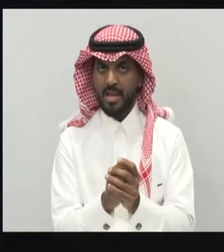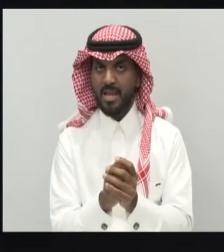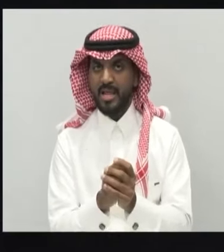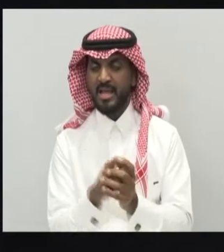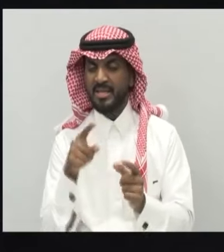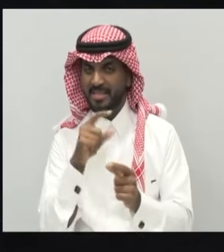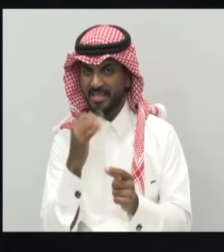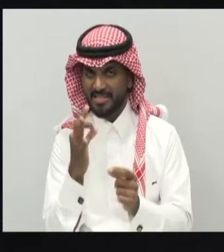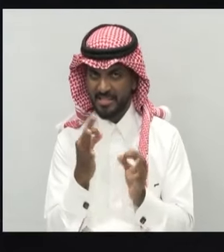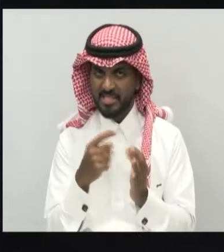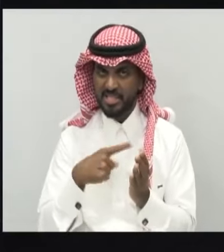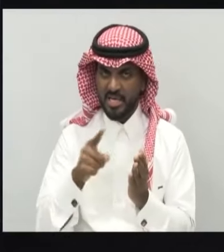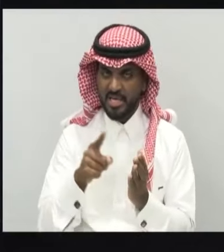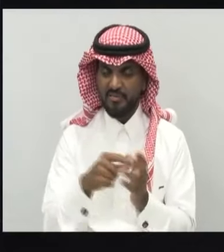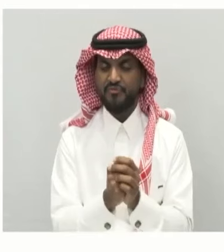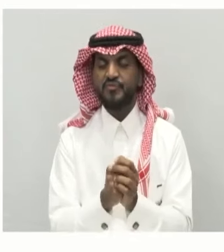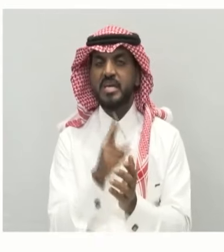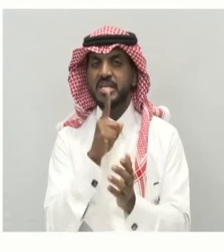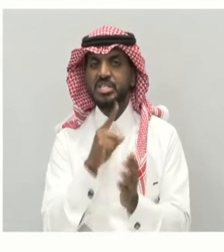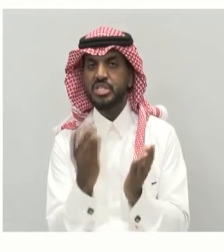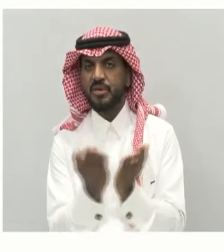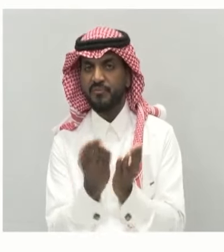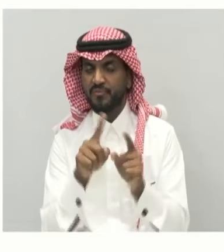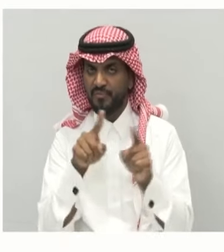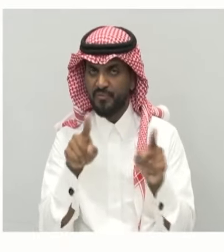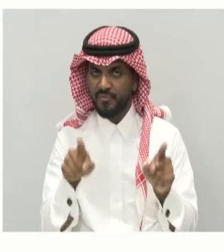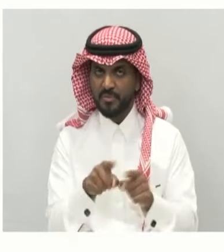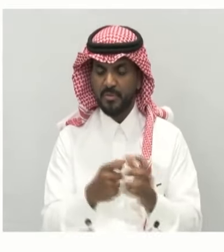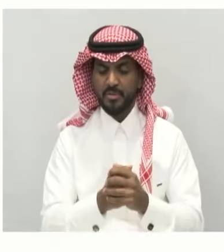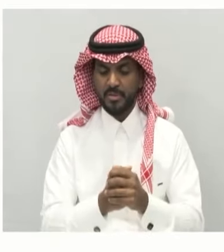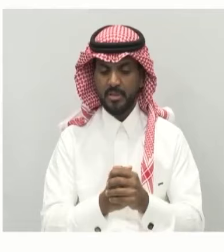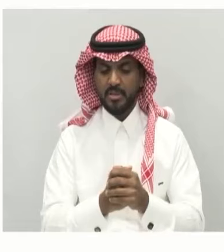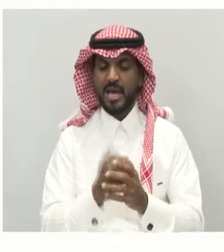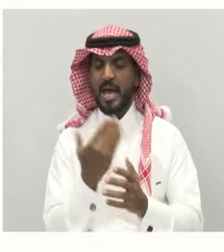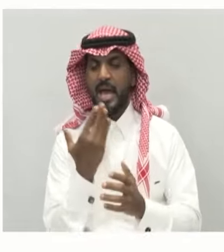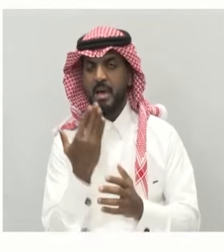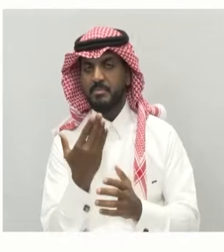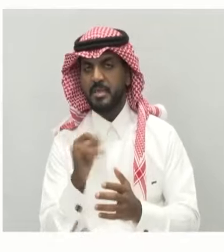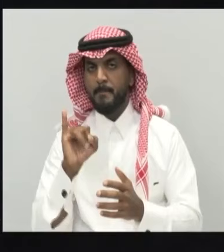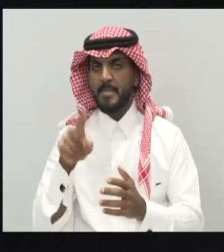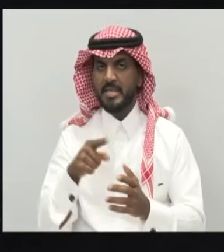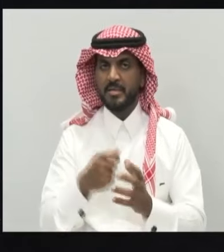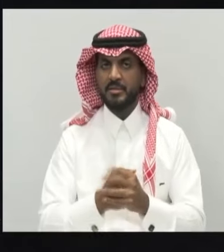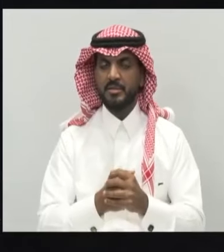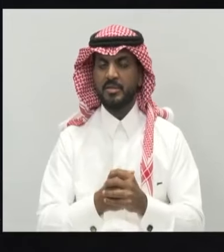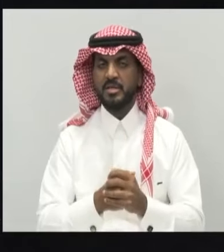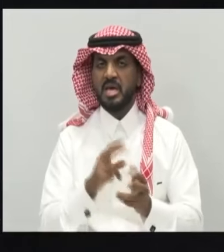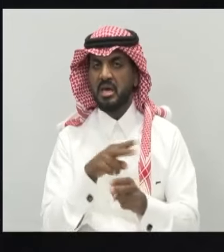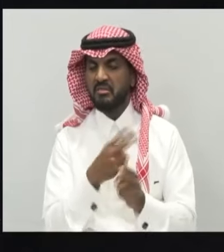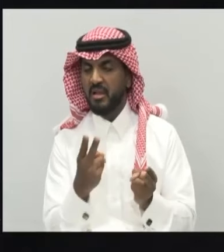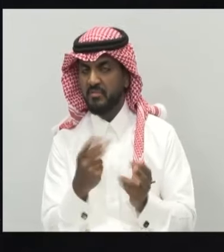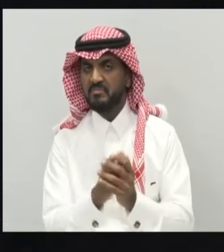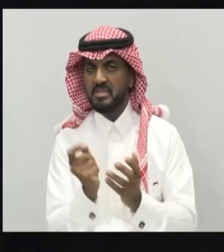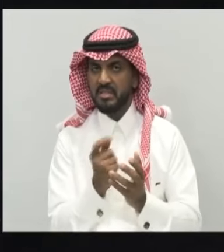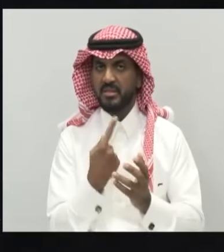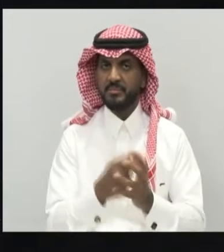اللي موجود عندك في فصلك سنكتب هنا 5 متر وتستطيع كتابه العرض اذا اختلف عن هذا